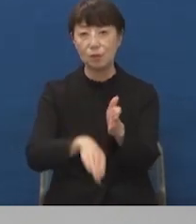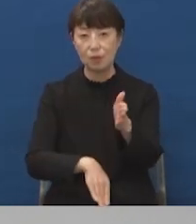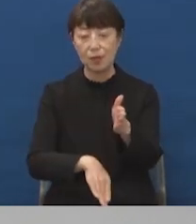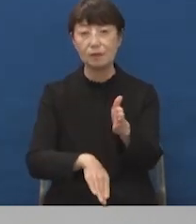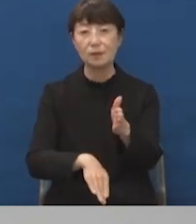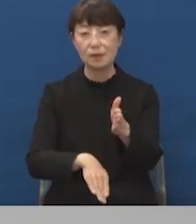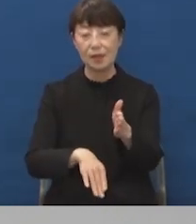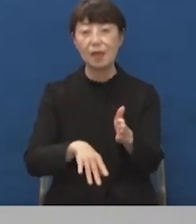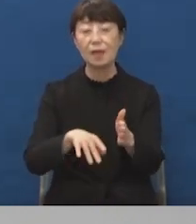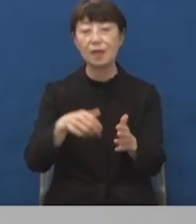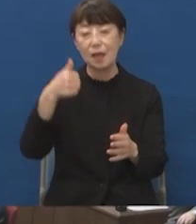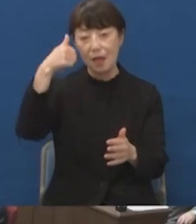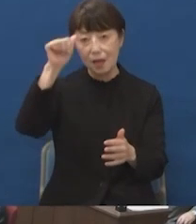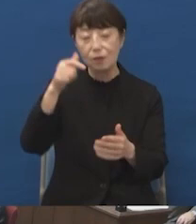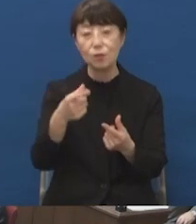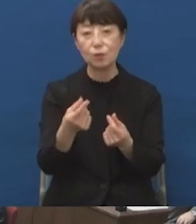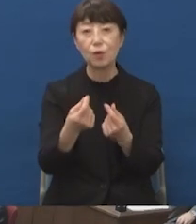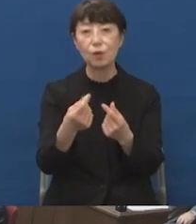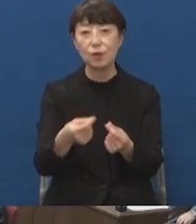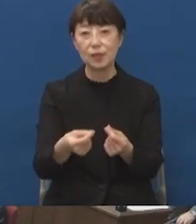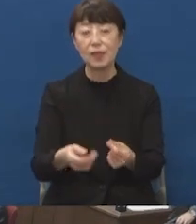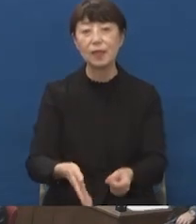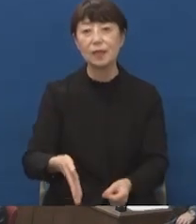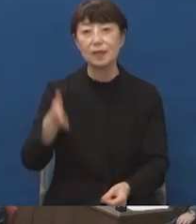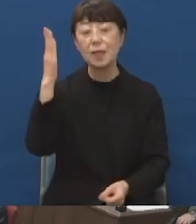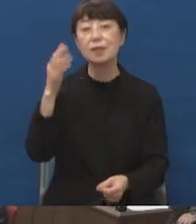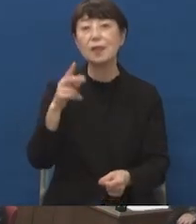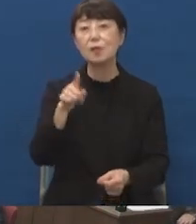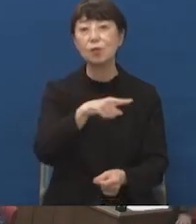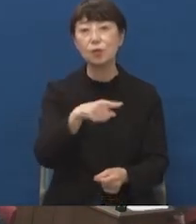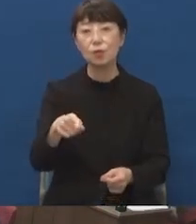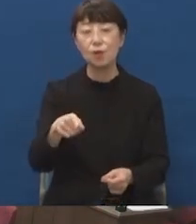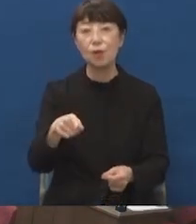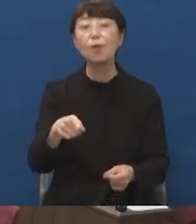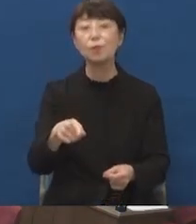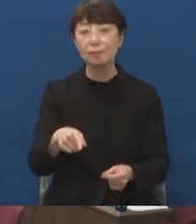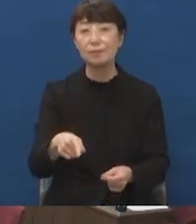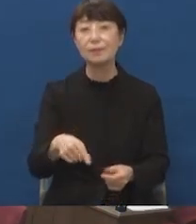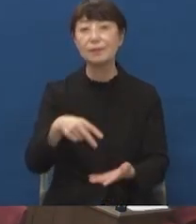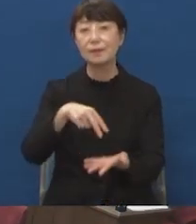案のとおり同意することに賛成の方の起立を求めます。